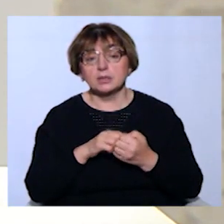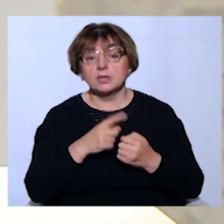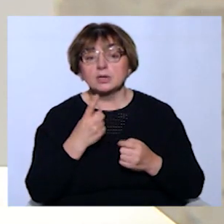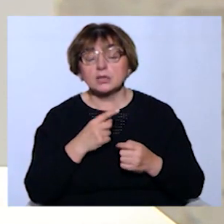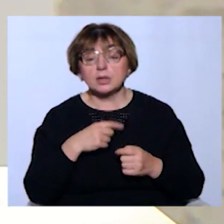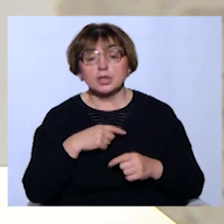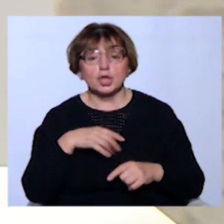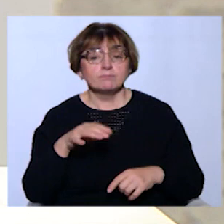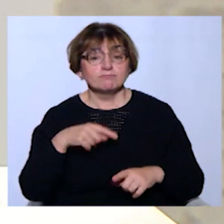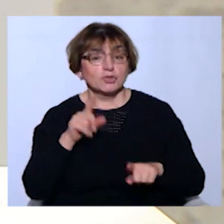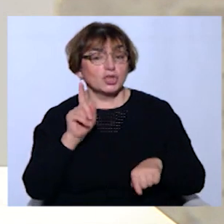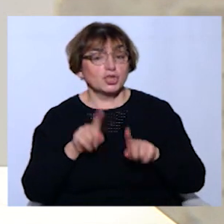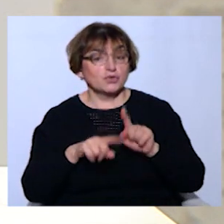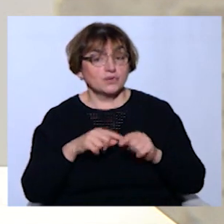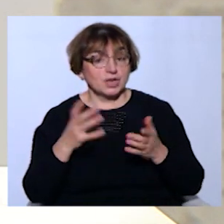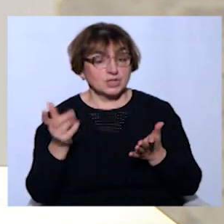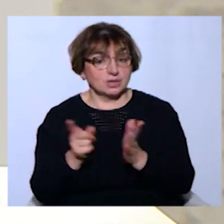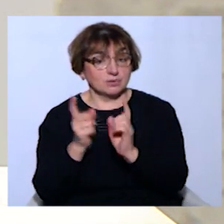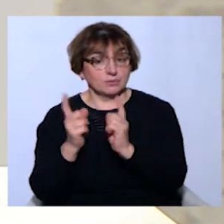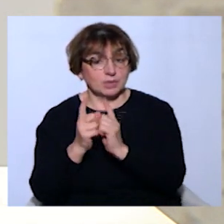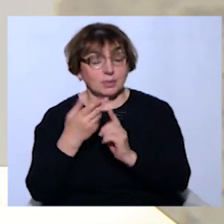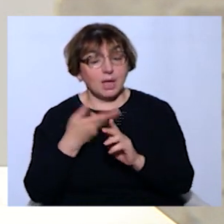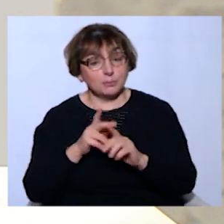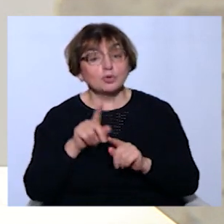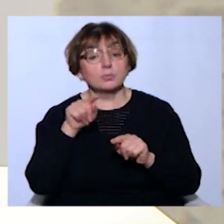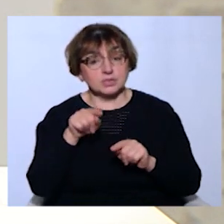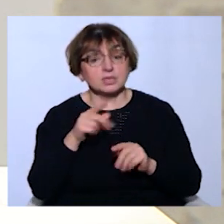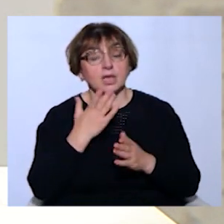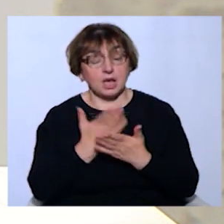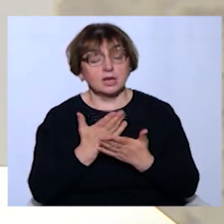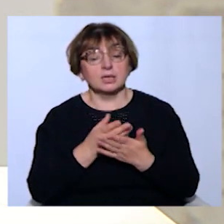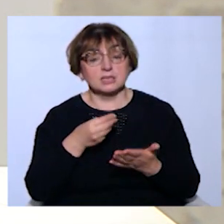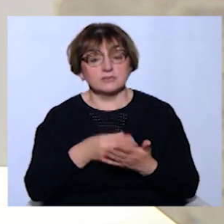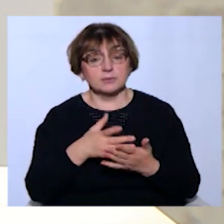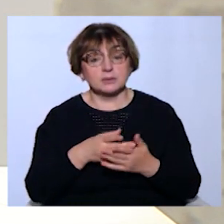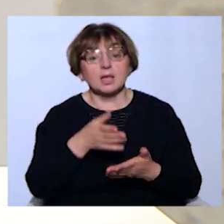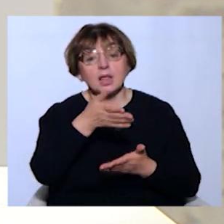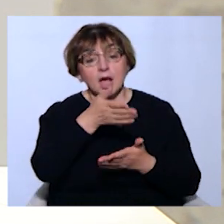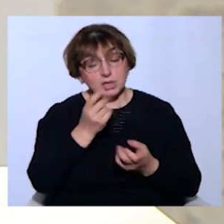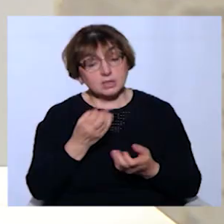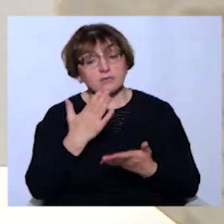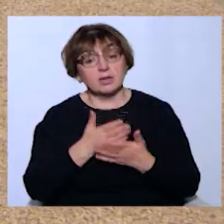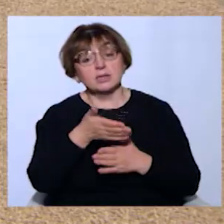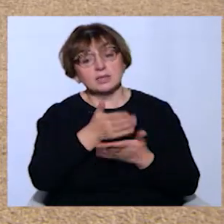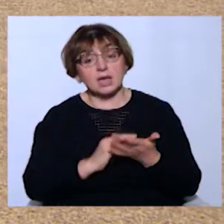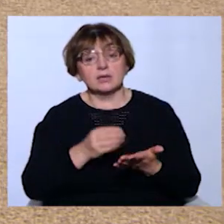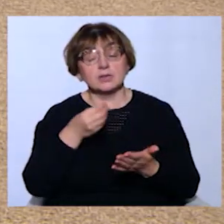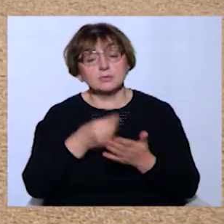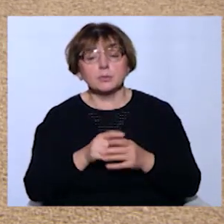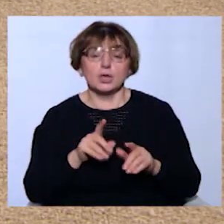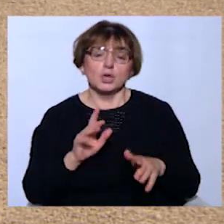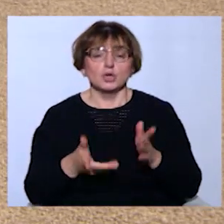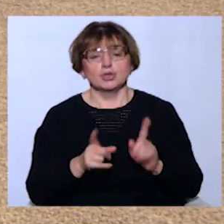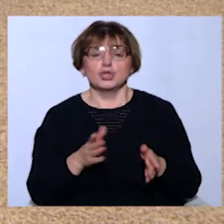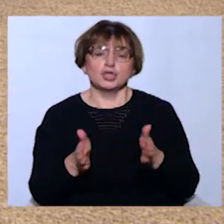რადგან იშვიათად ხდება, სწორედ ამ ნიშნით არიან ძვირფასი. არის ასევე ნახევრად ძვირფასი ქვები, რომლებიც შედარებით